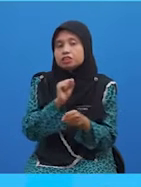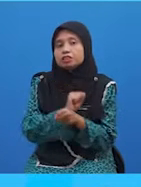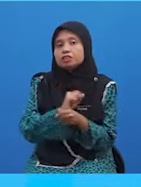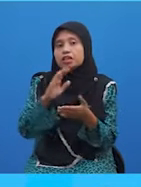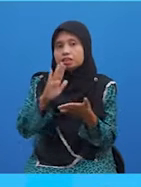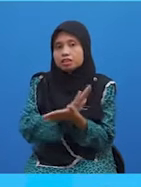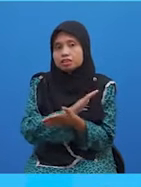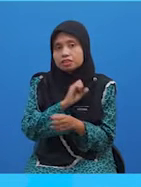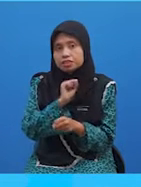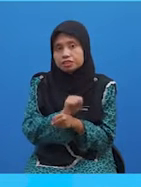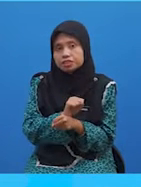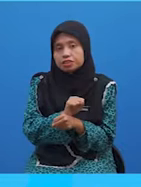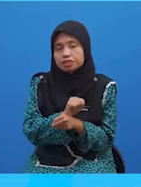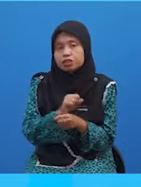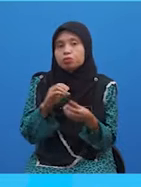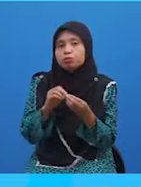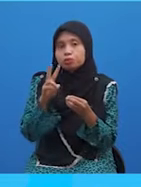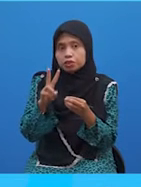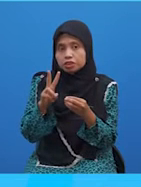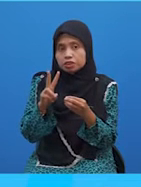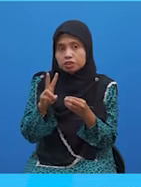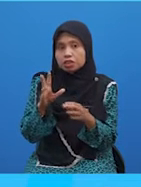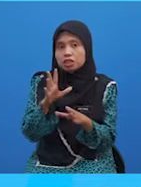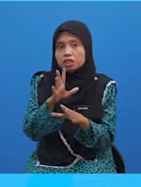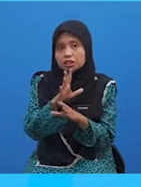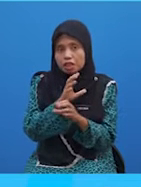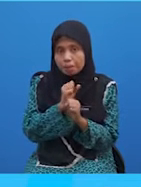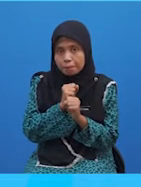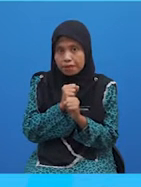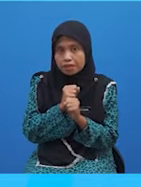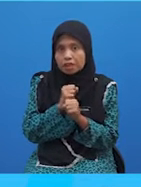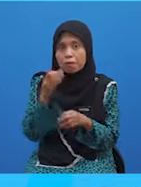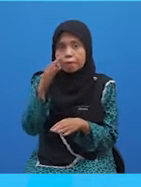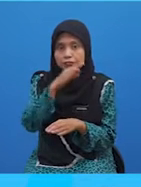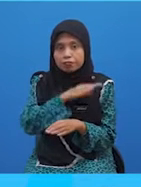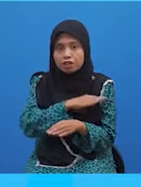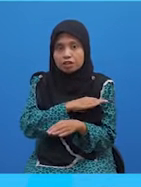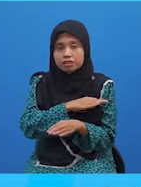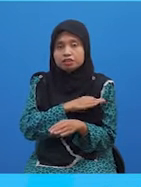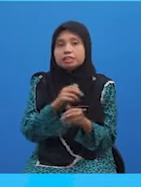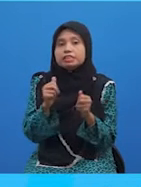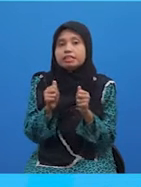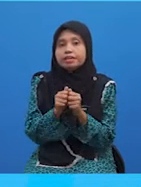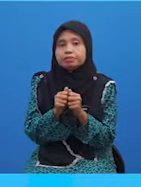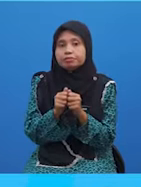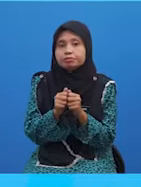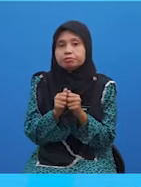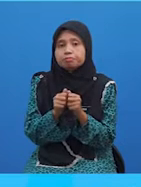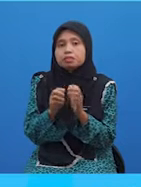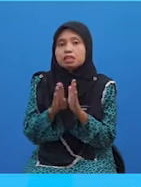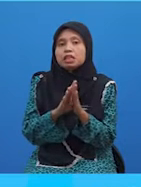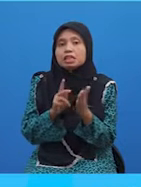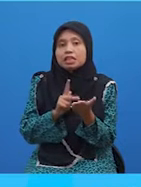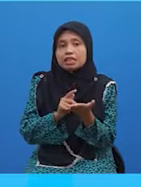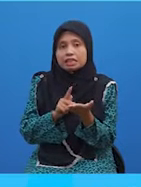kertas kerja program tersebut. Kedua, dapat memanfaatkan dengan. Ketiga,